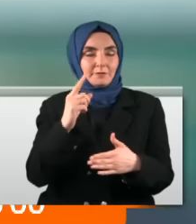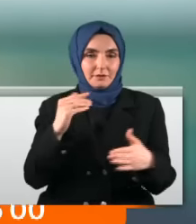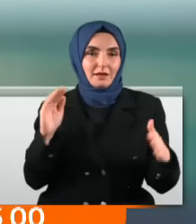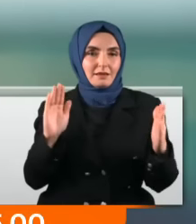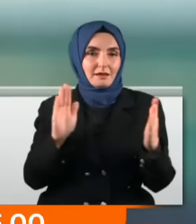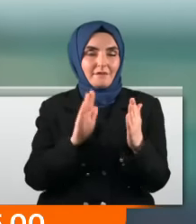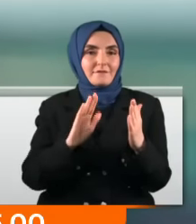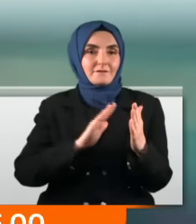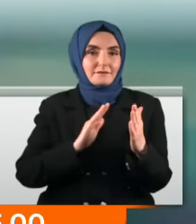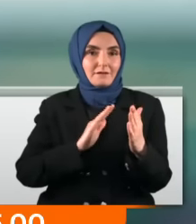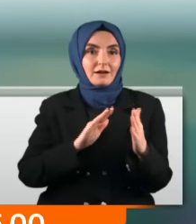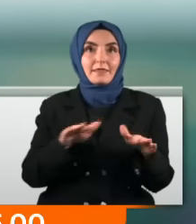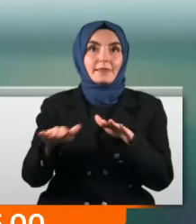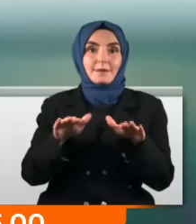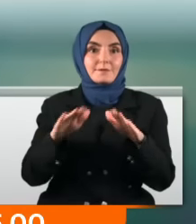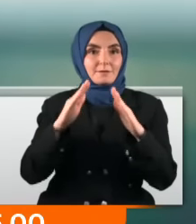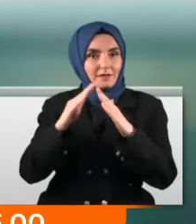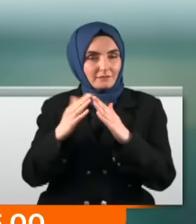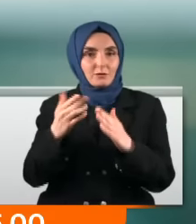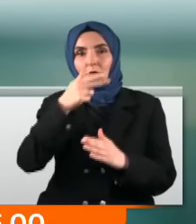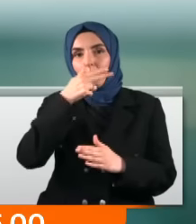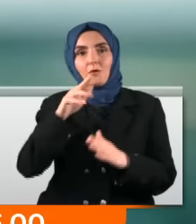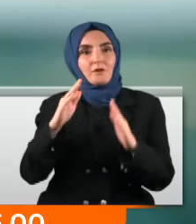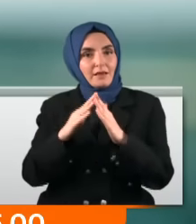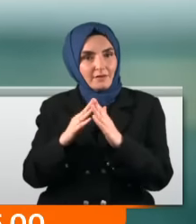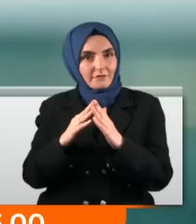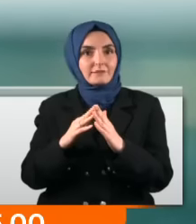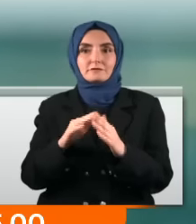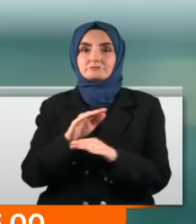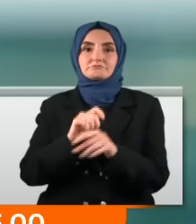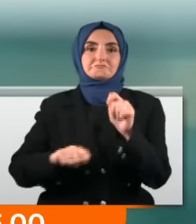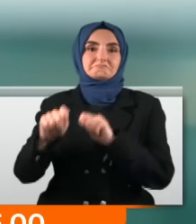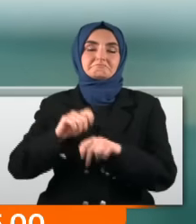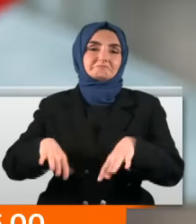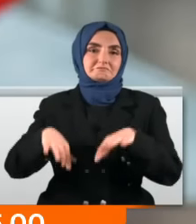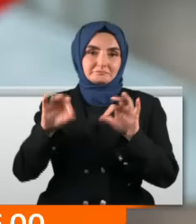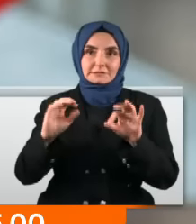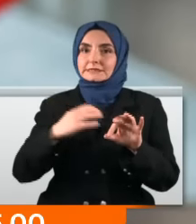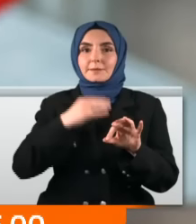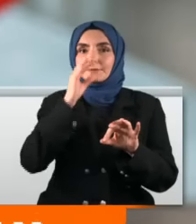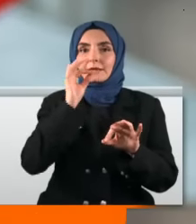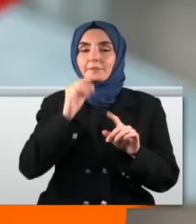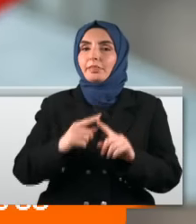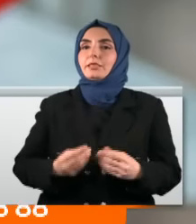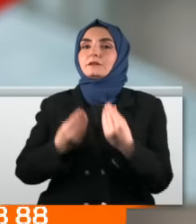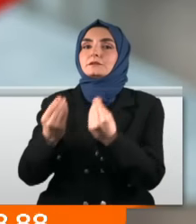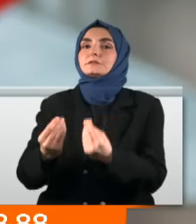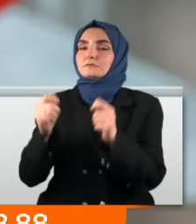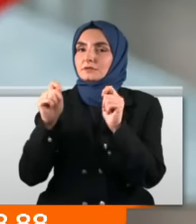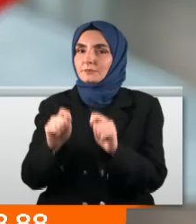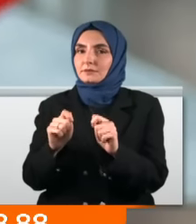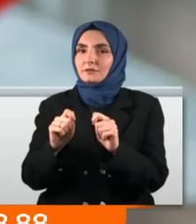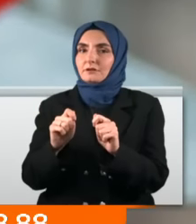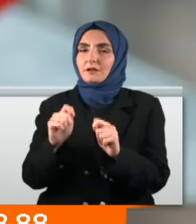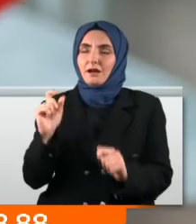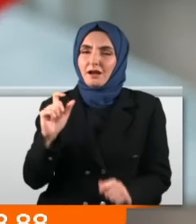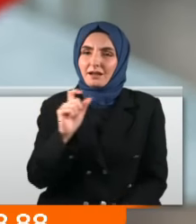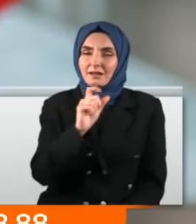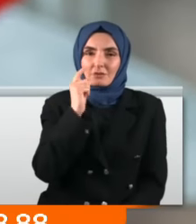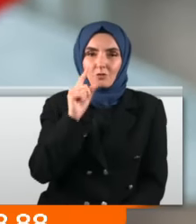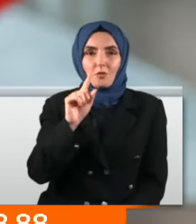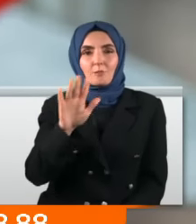ve köy evini tamamlayıp hak sahiplerine teslim ettik. Her ay 15-20 bin konut inşa etmek